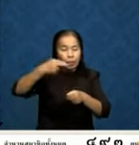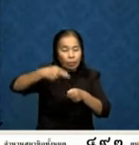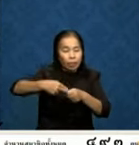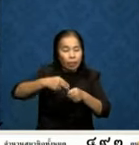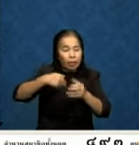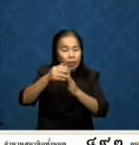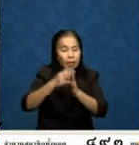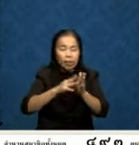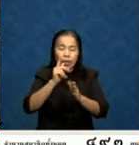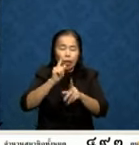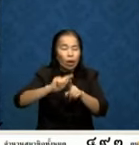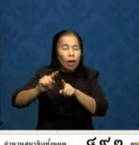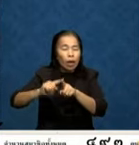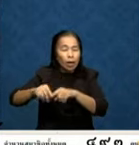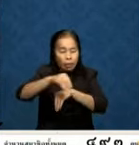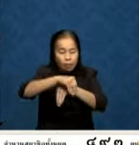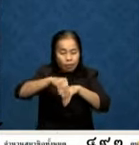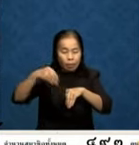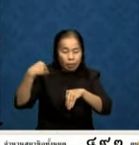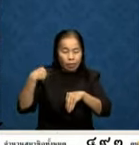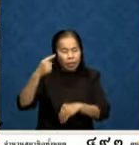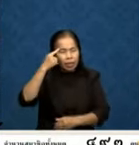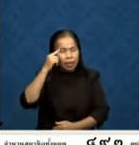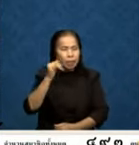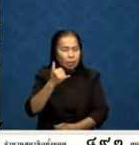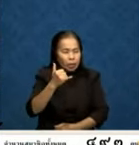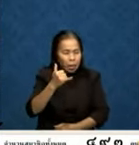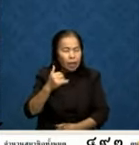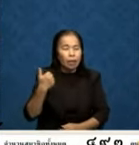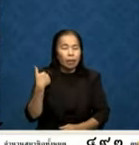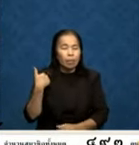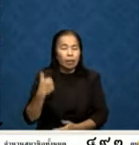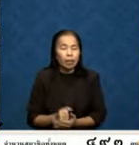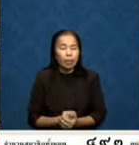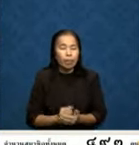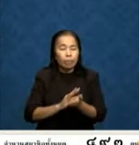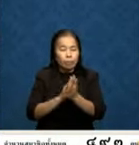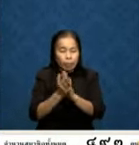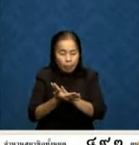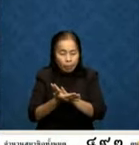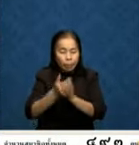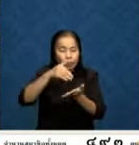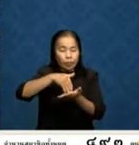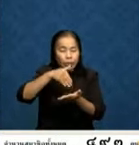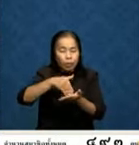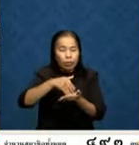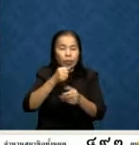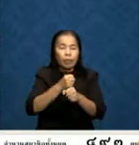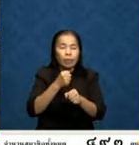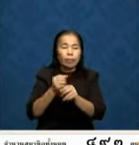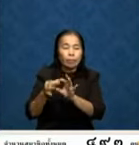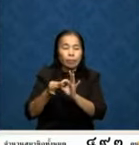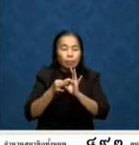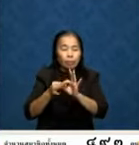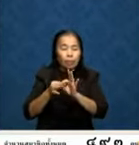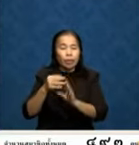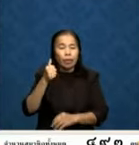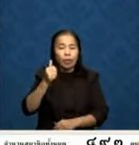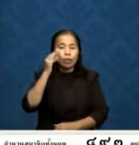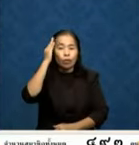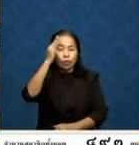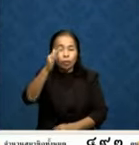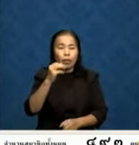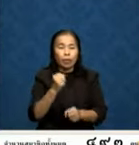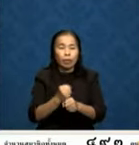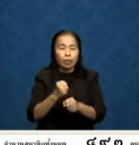านสีเขียวต่างๆเนี่ยเราก็จะอาจจะมีโอกาสทำหน้าที่ในการเป็นตัวกลางในการเชื่อมโยงนะครับแล้วก็สามารถที่จะเทร